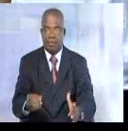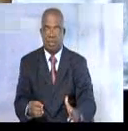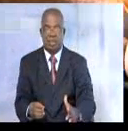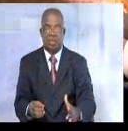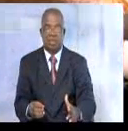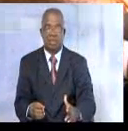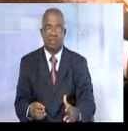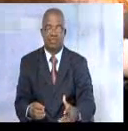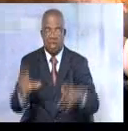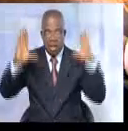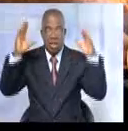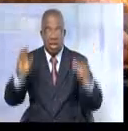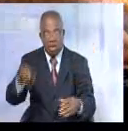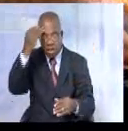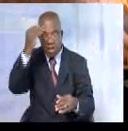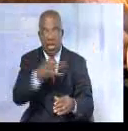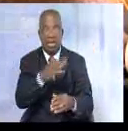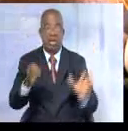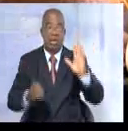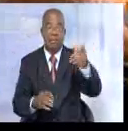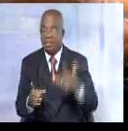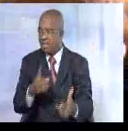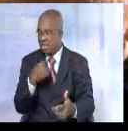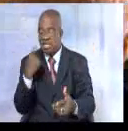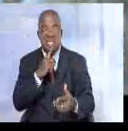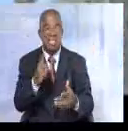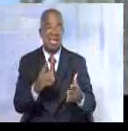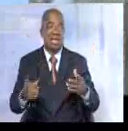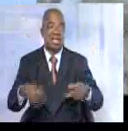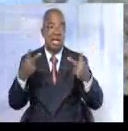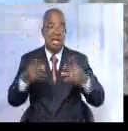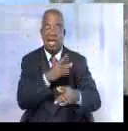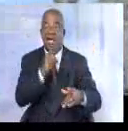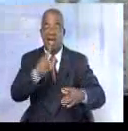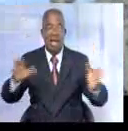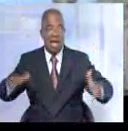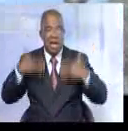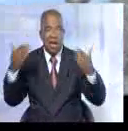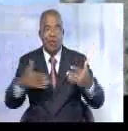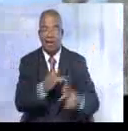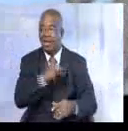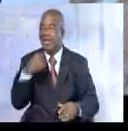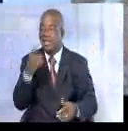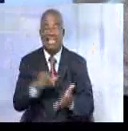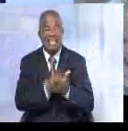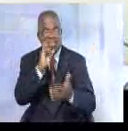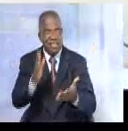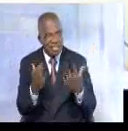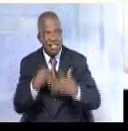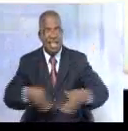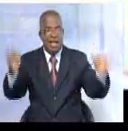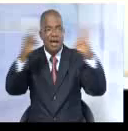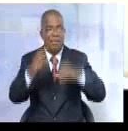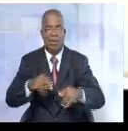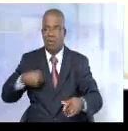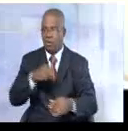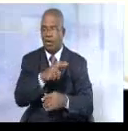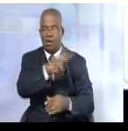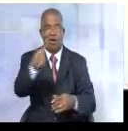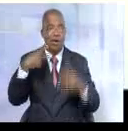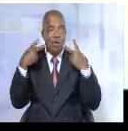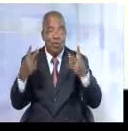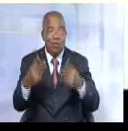Nangui-Abrogoua. Alakoua Diorémi indique que ce projet présente des avantages écologiques et économiques. Nous voyons